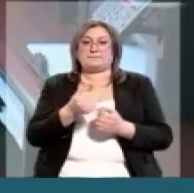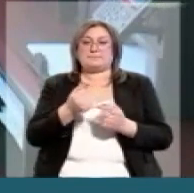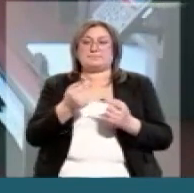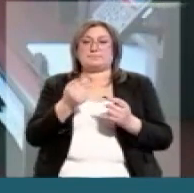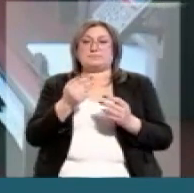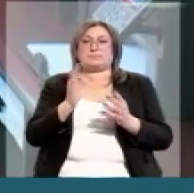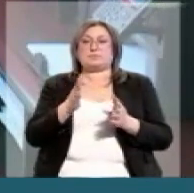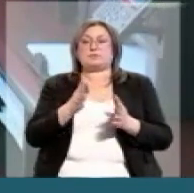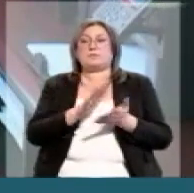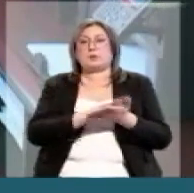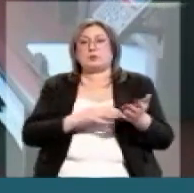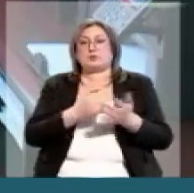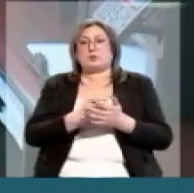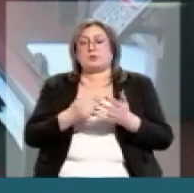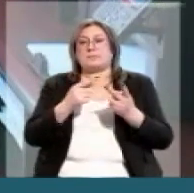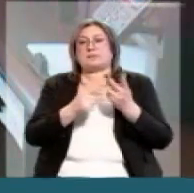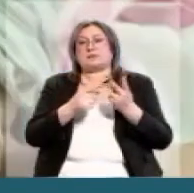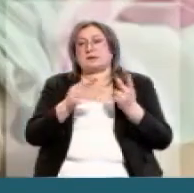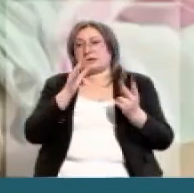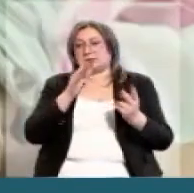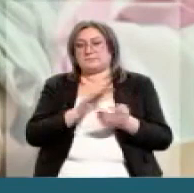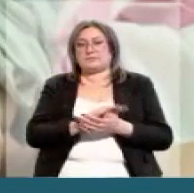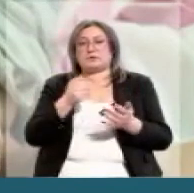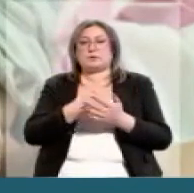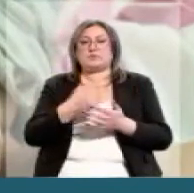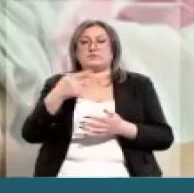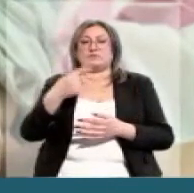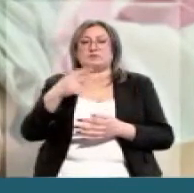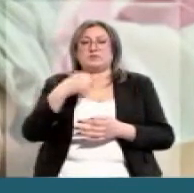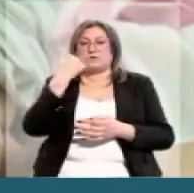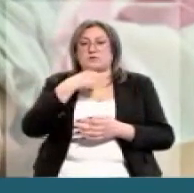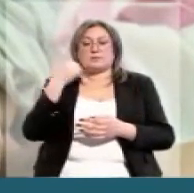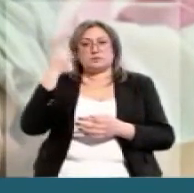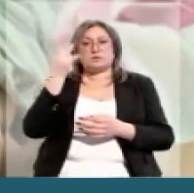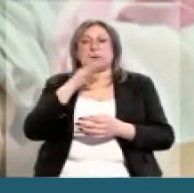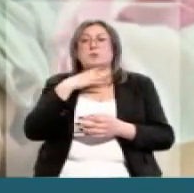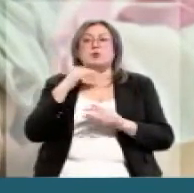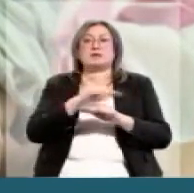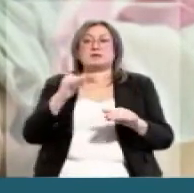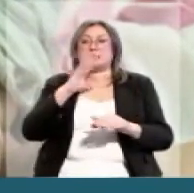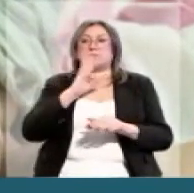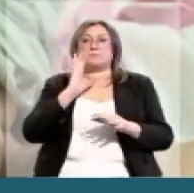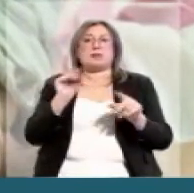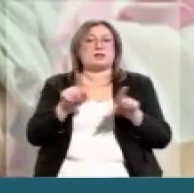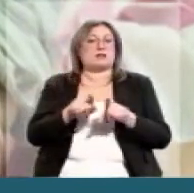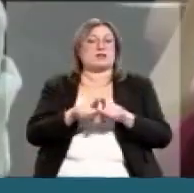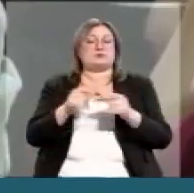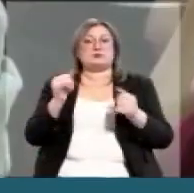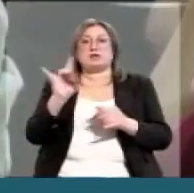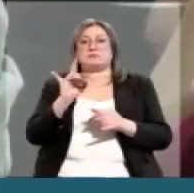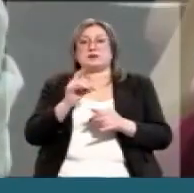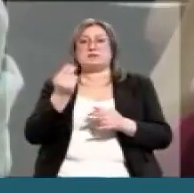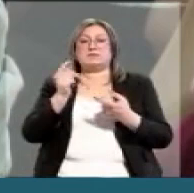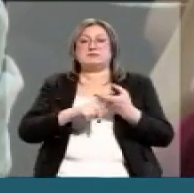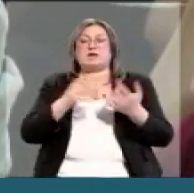период выплаты пособий были продлены до полутора лет. До 2020 года пособие для многодетных родителей было одинаковым. Сейчас размер